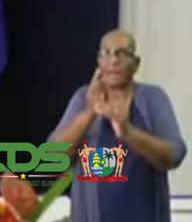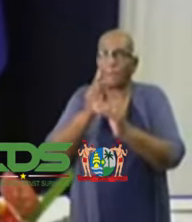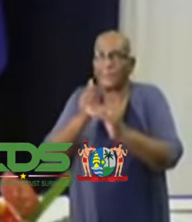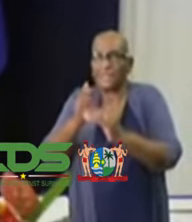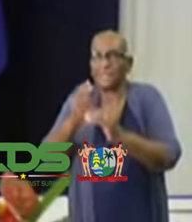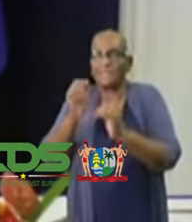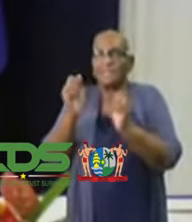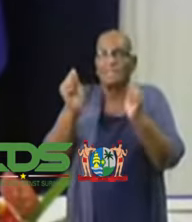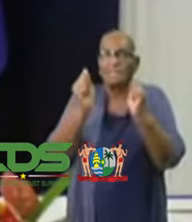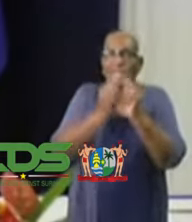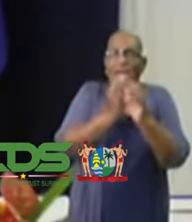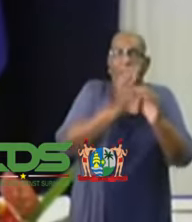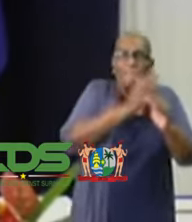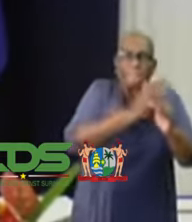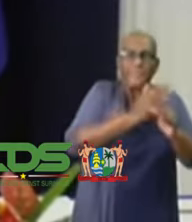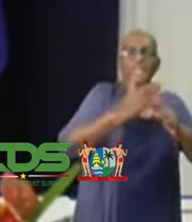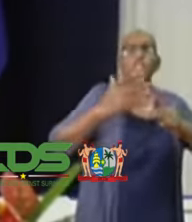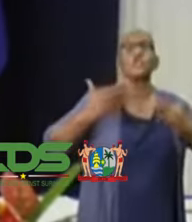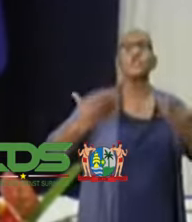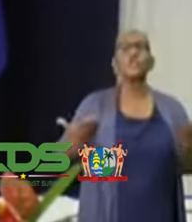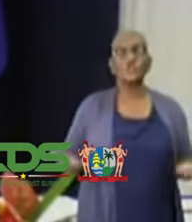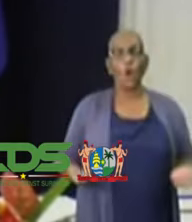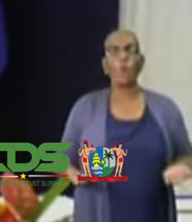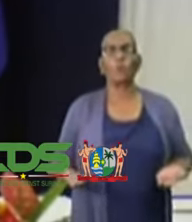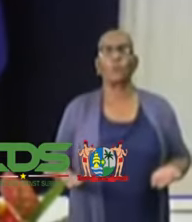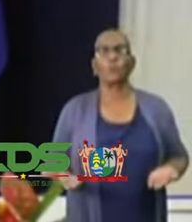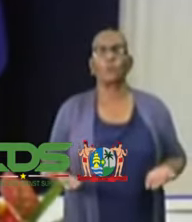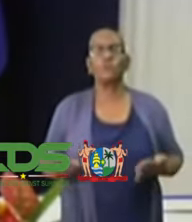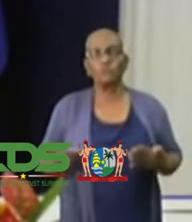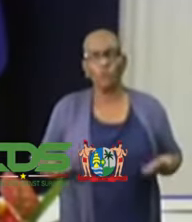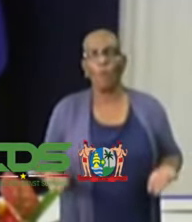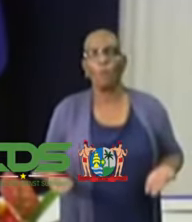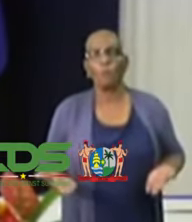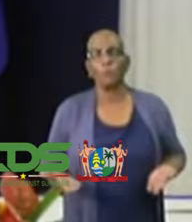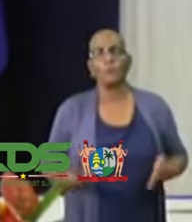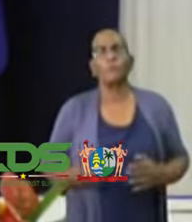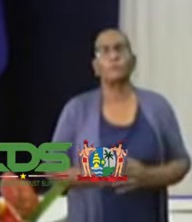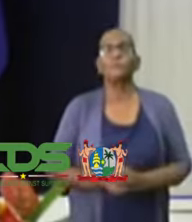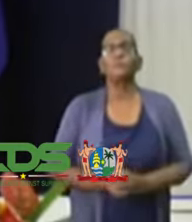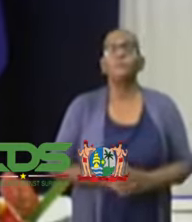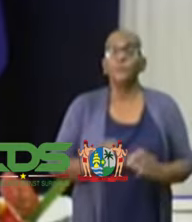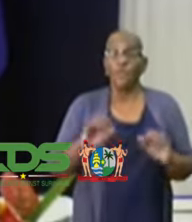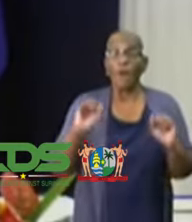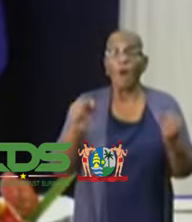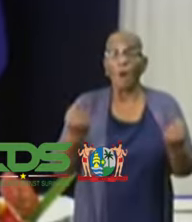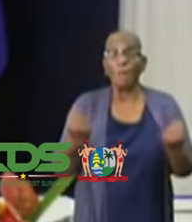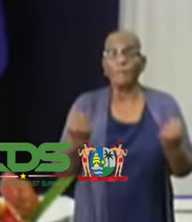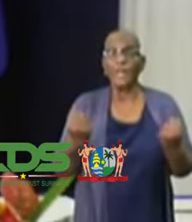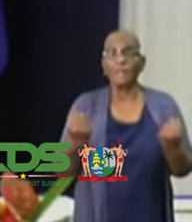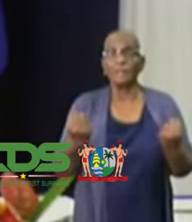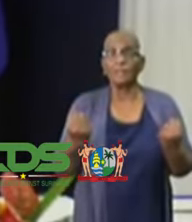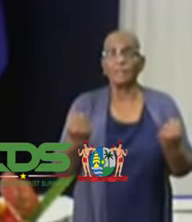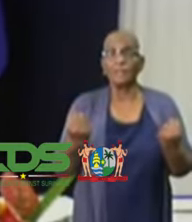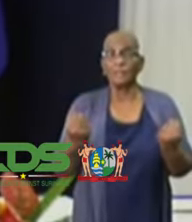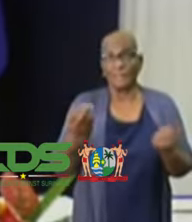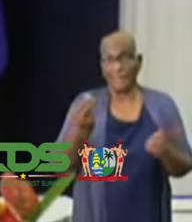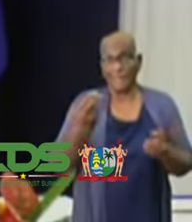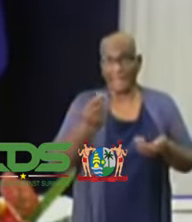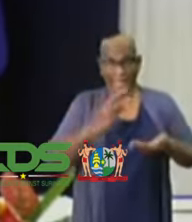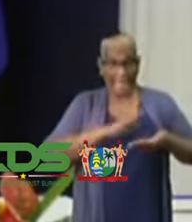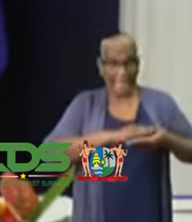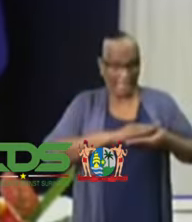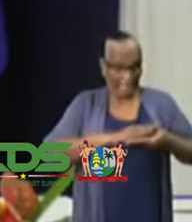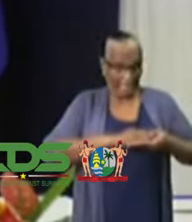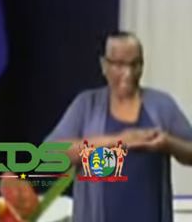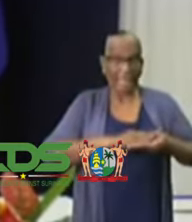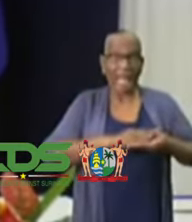President Chandrika Prasad Santokhi ziet graag snel een selectie van projecten die de regering van plan is uit eigen begroting uit te voeren.